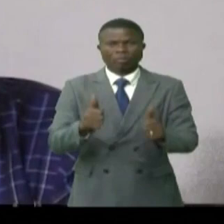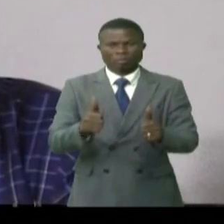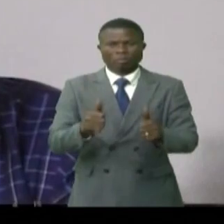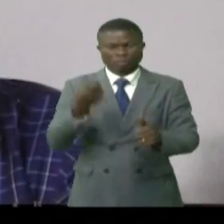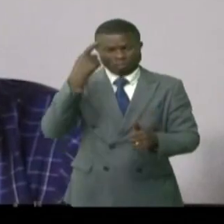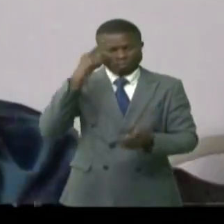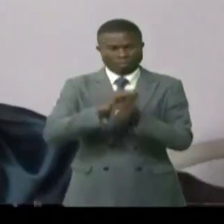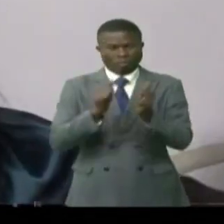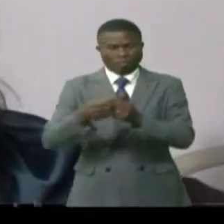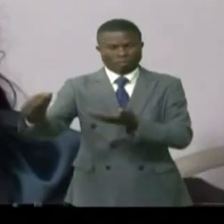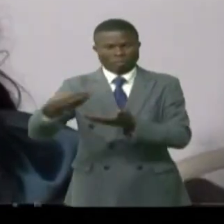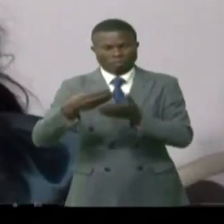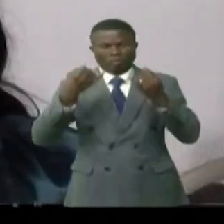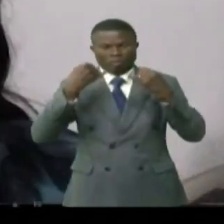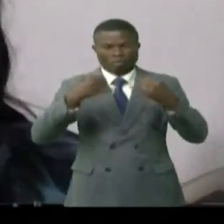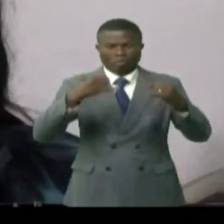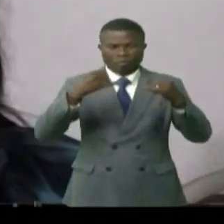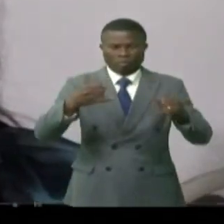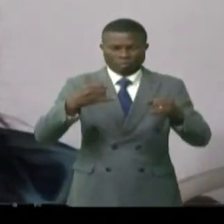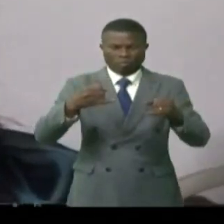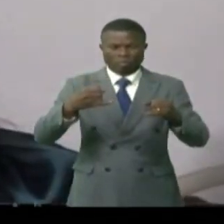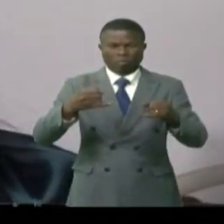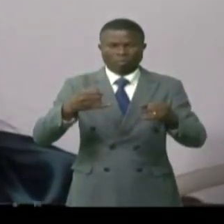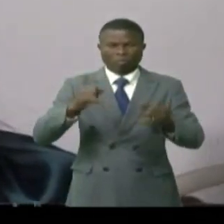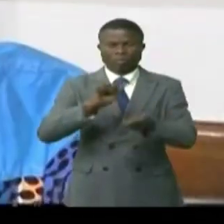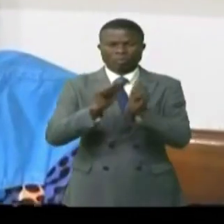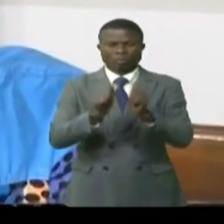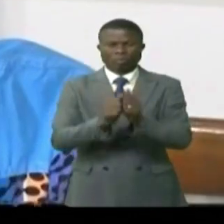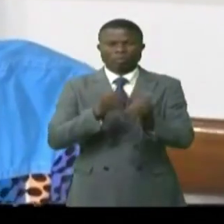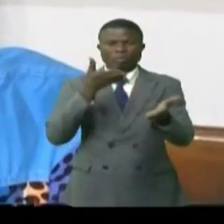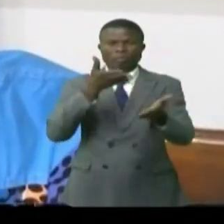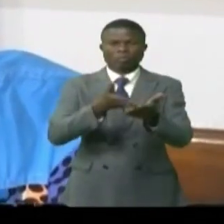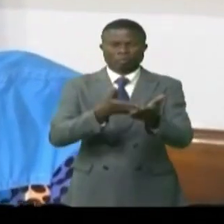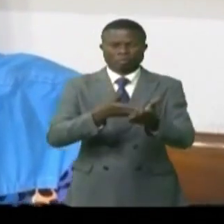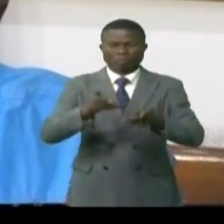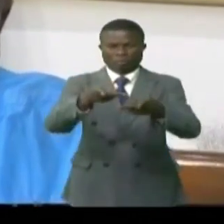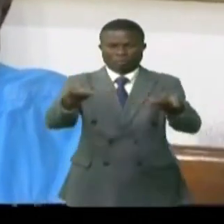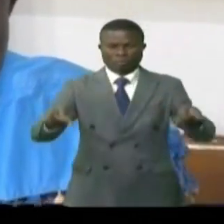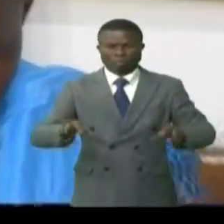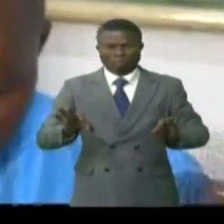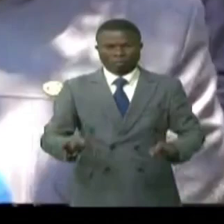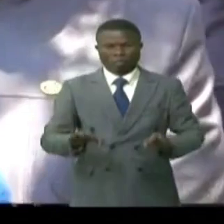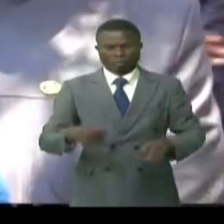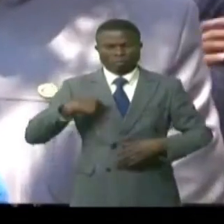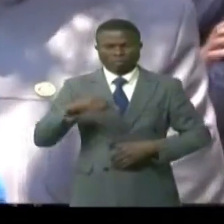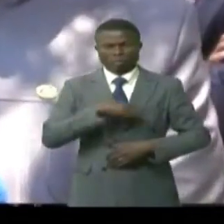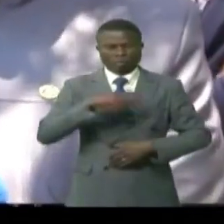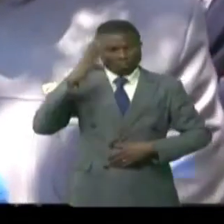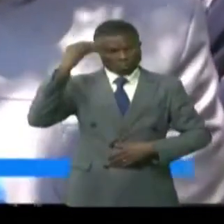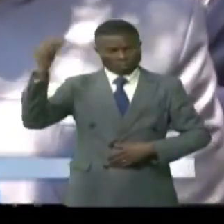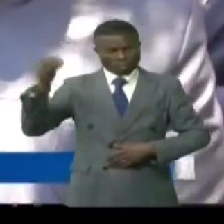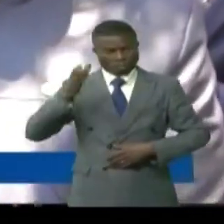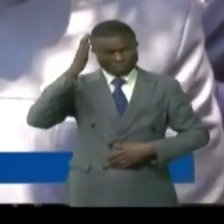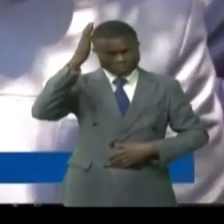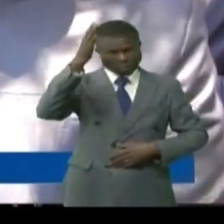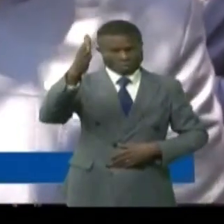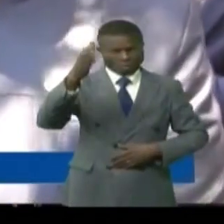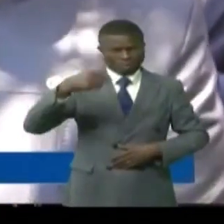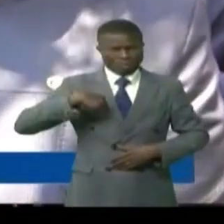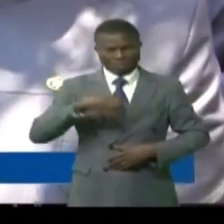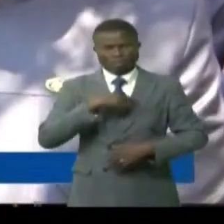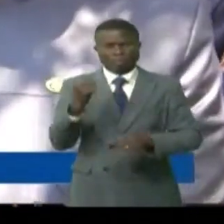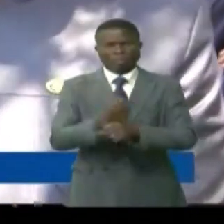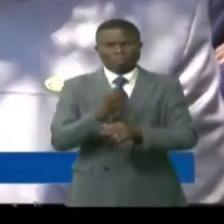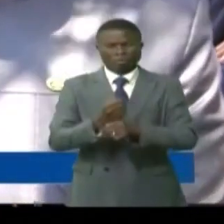la collecte des données sur les indicateurs fonciers et nous espérons que dans les jours à venir, on